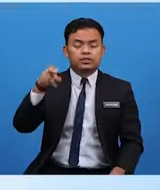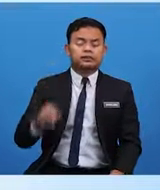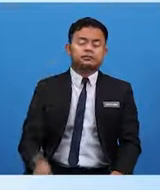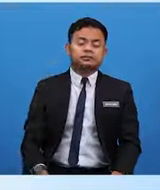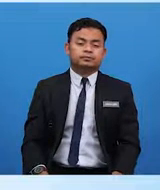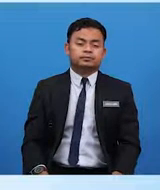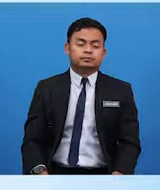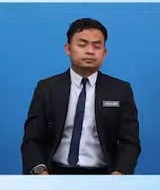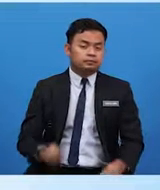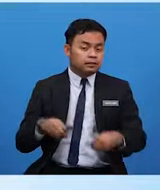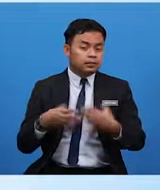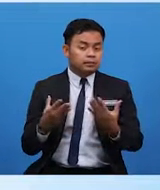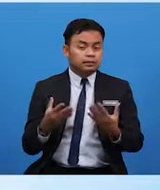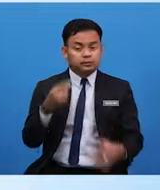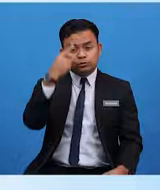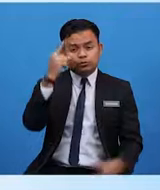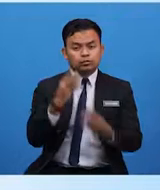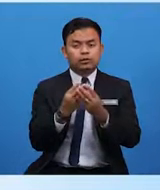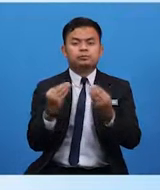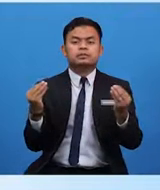selesaikan soalan ini